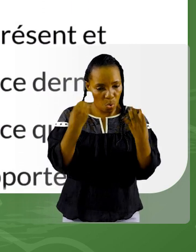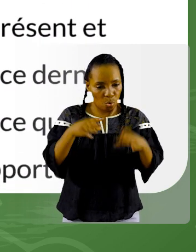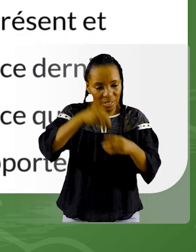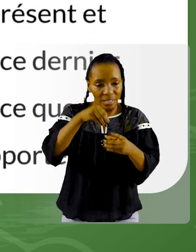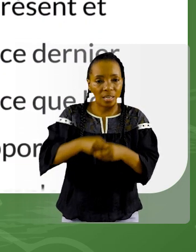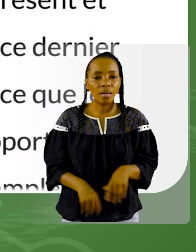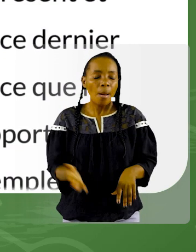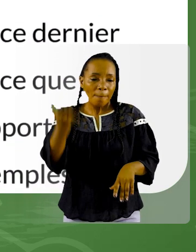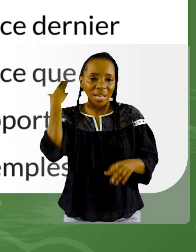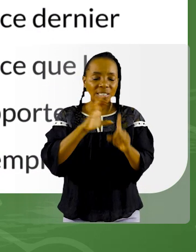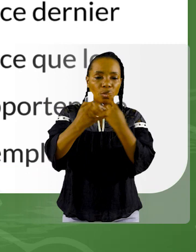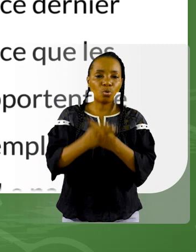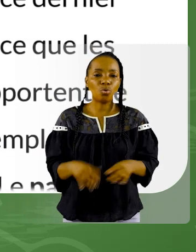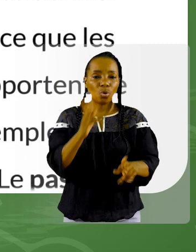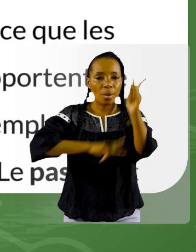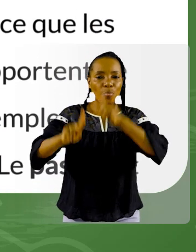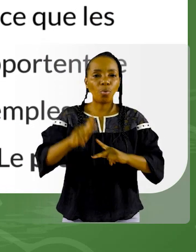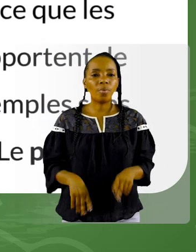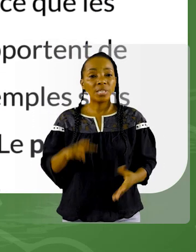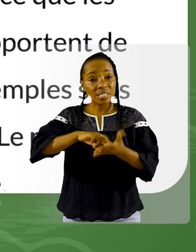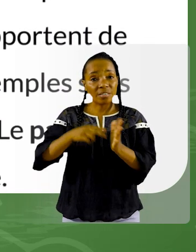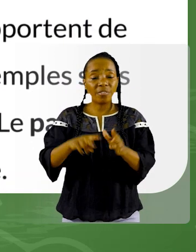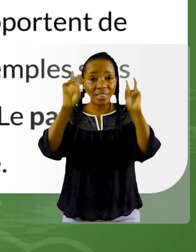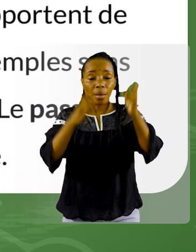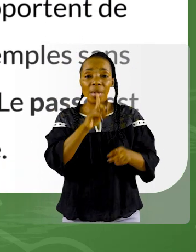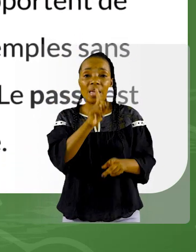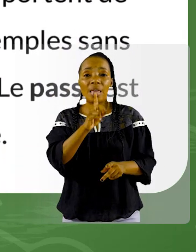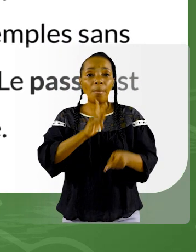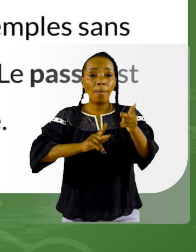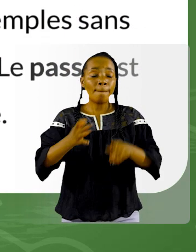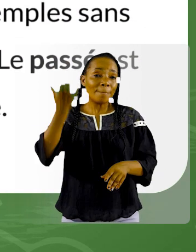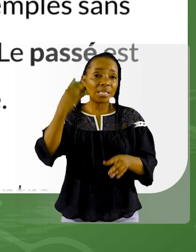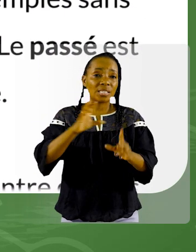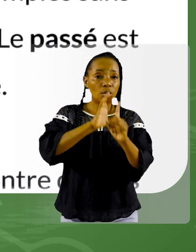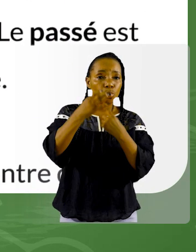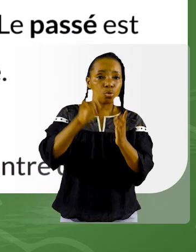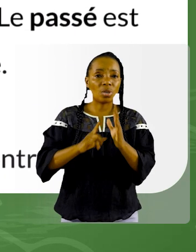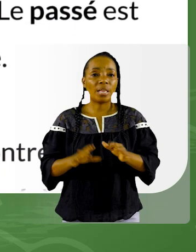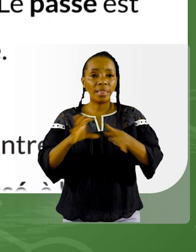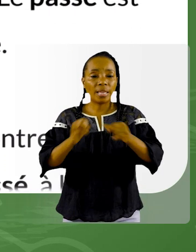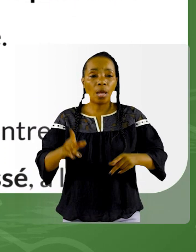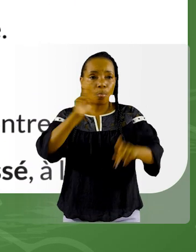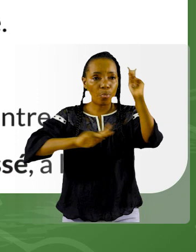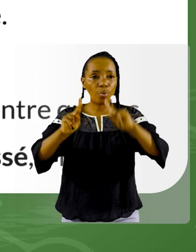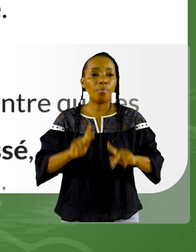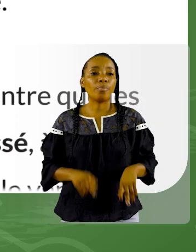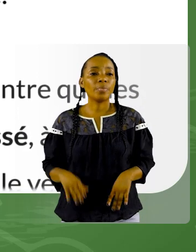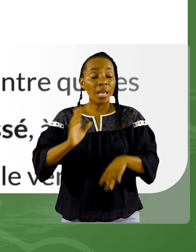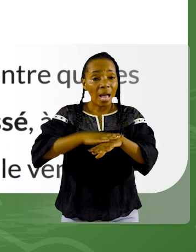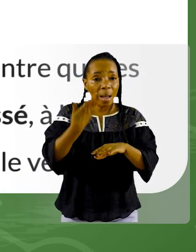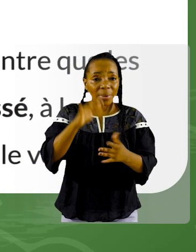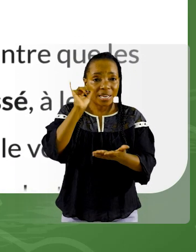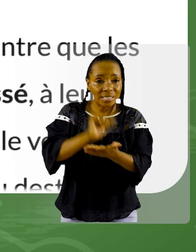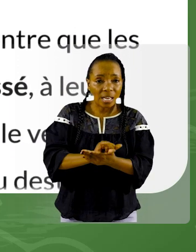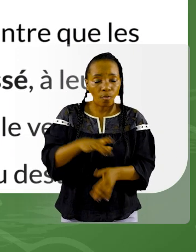conduit au thème suivant, le passé culturel des peuples. Ensuite, il faut dégager la thèse de l'auteur.